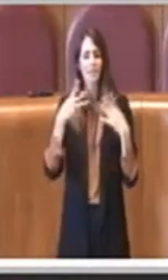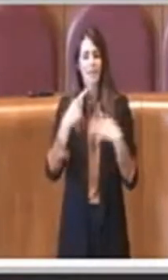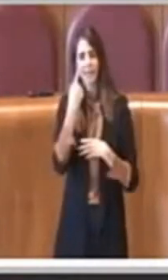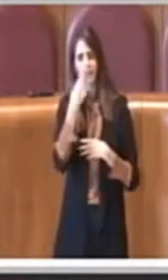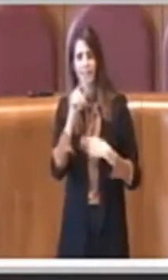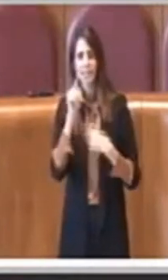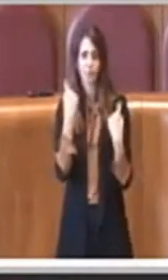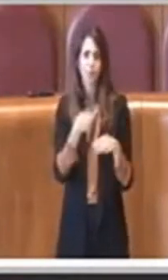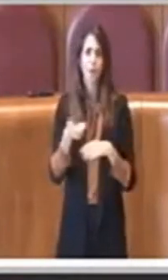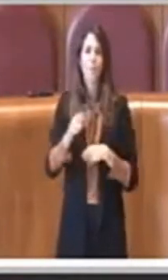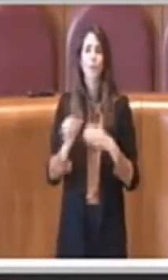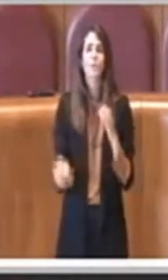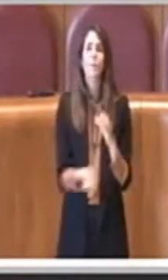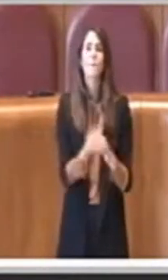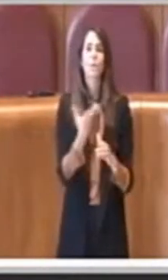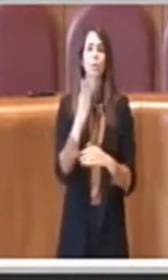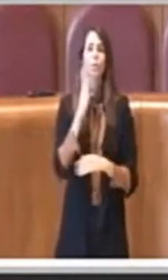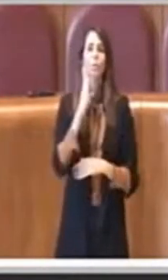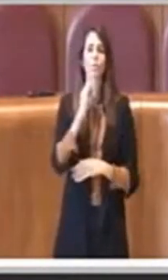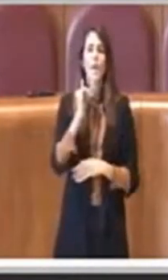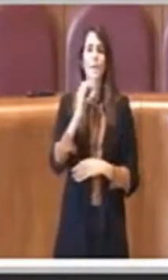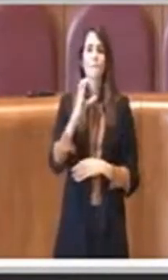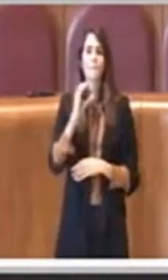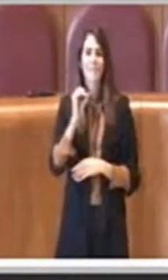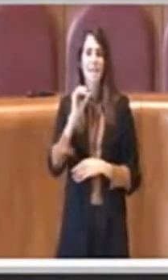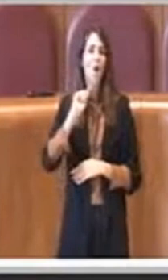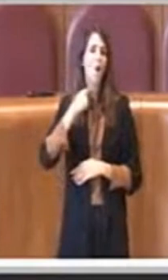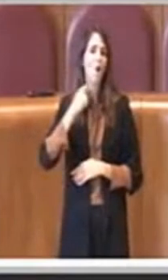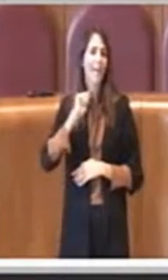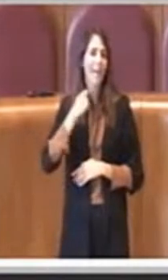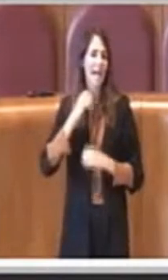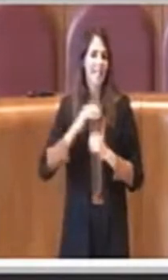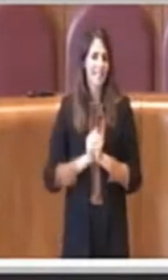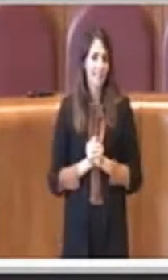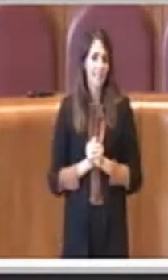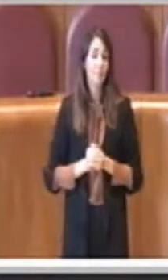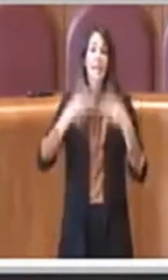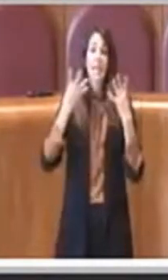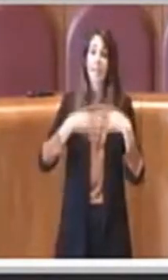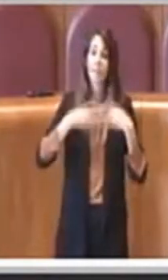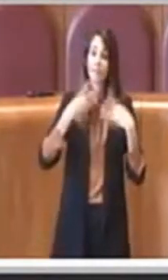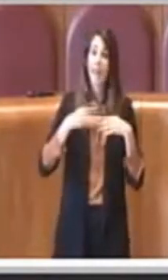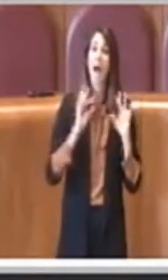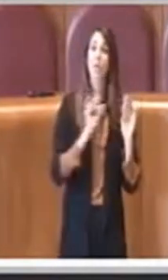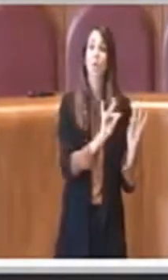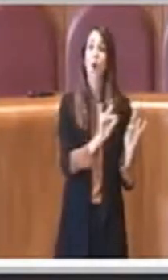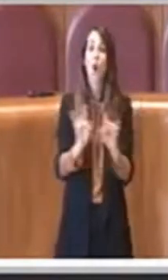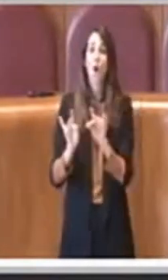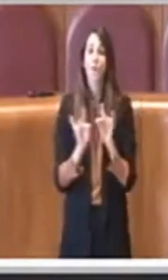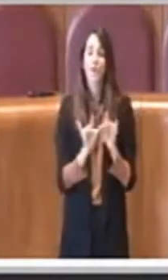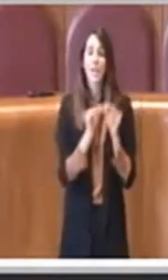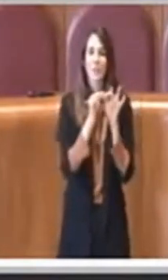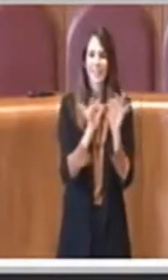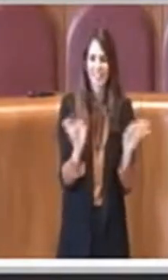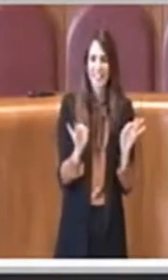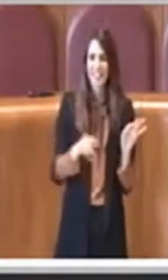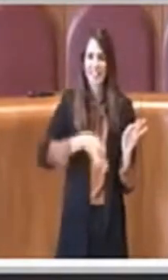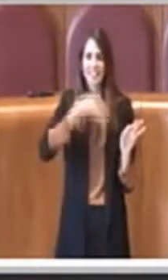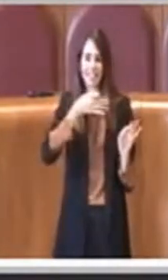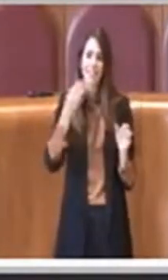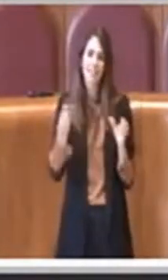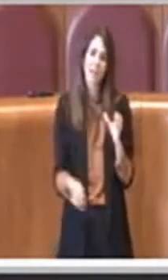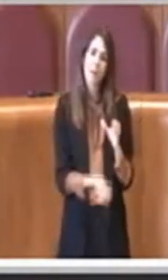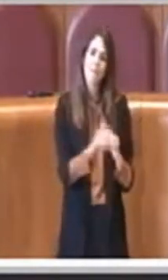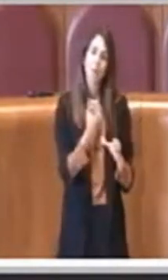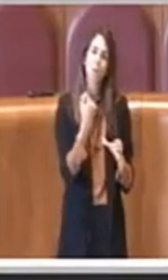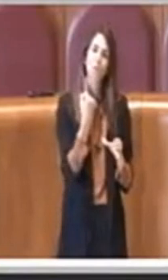perché diciamo, ecco, l'impianto anaerobico produce un compost un humus, per